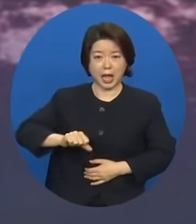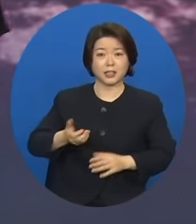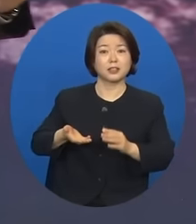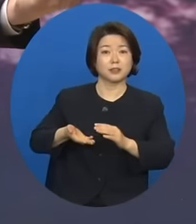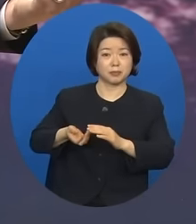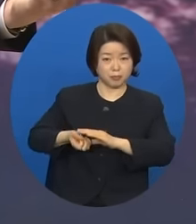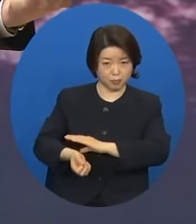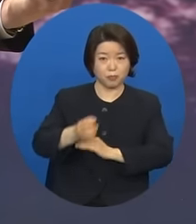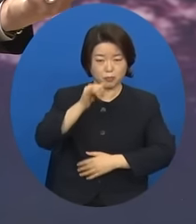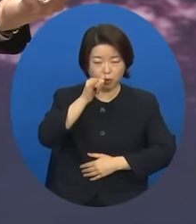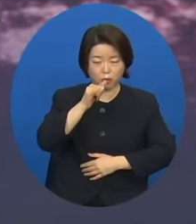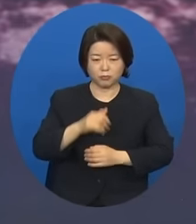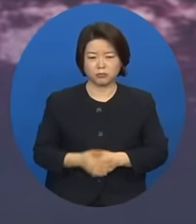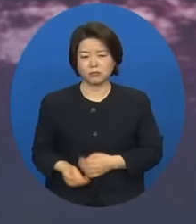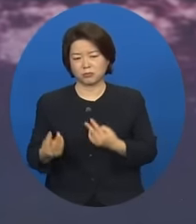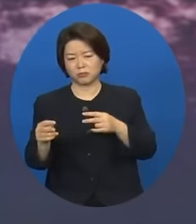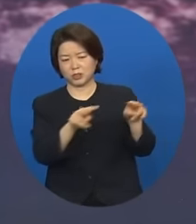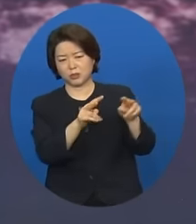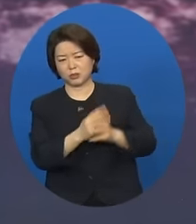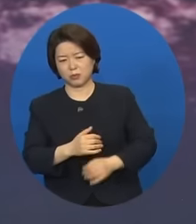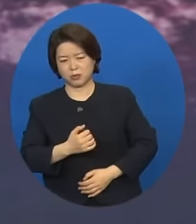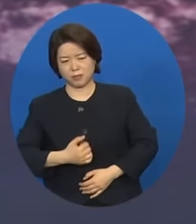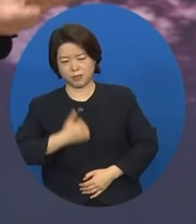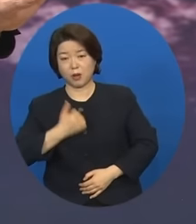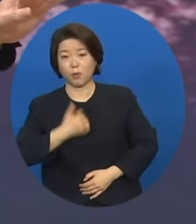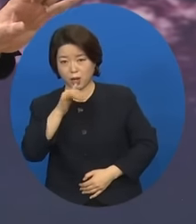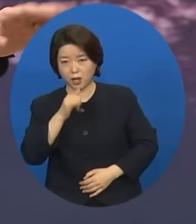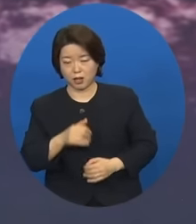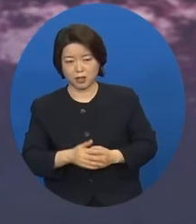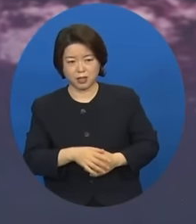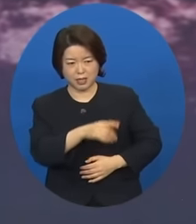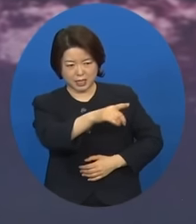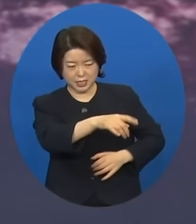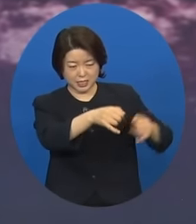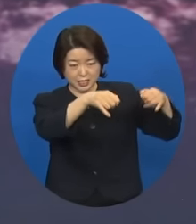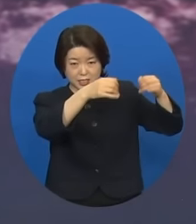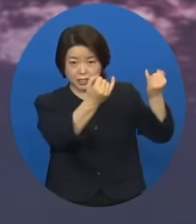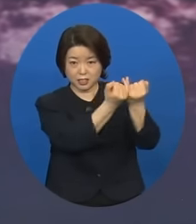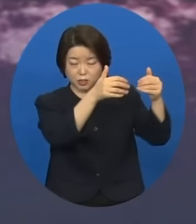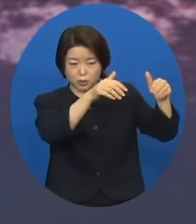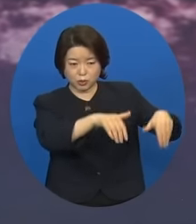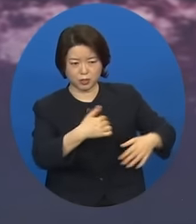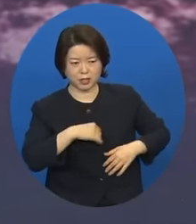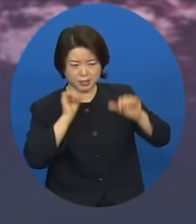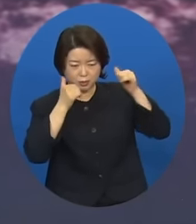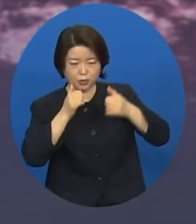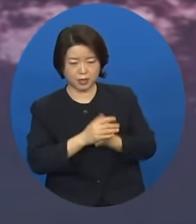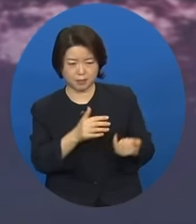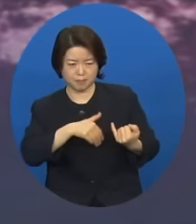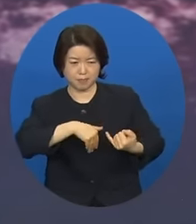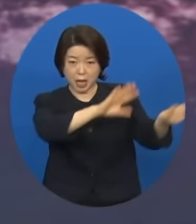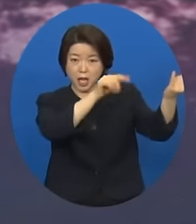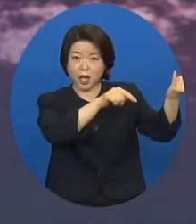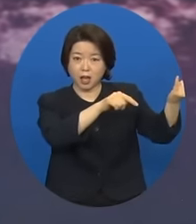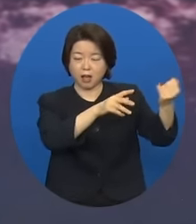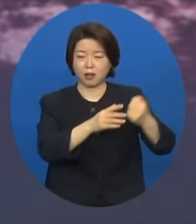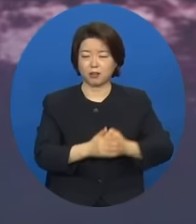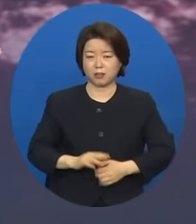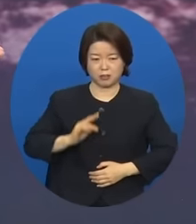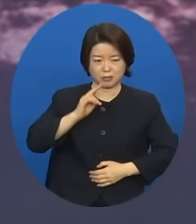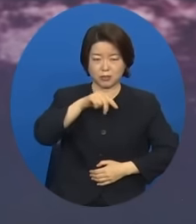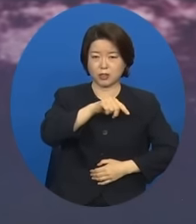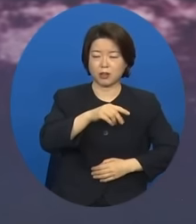그래서 하갈이 나를 놀린다 해가지고 결국 그 하갈을 쫓아냅니다 그 하갈이 굉장히 그 서러워 하면서 광야로